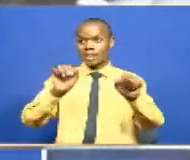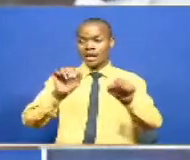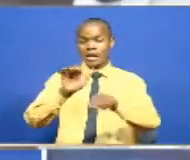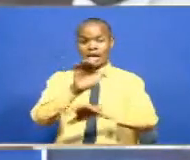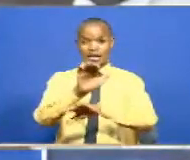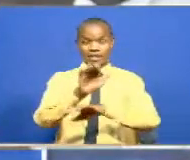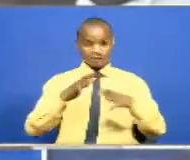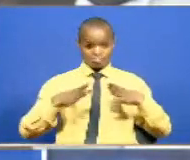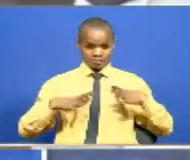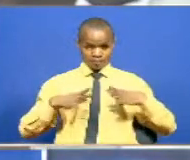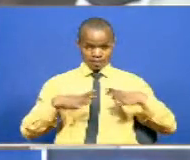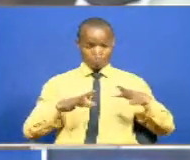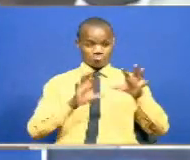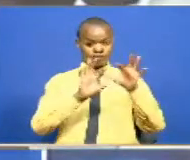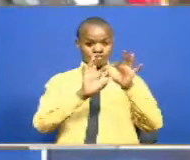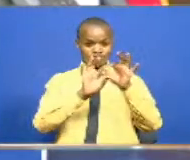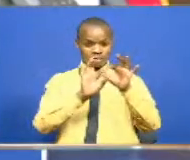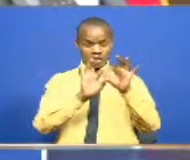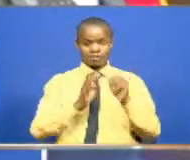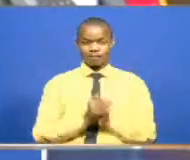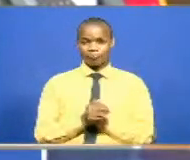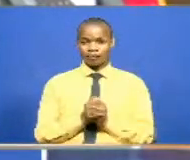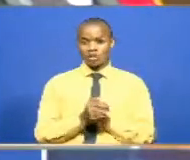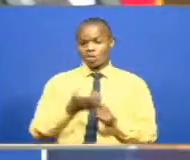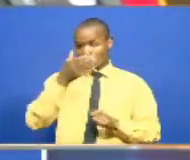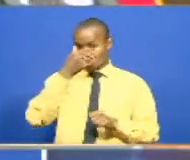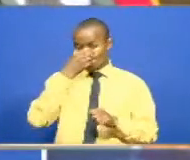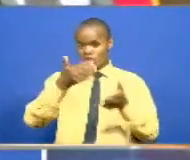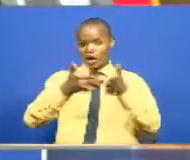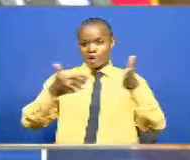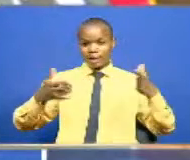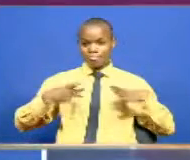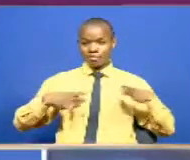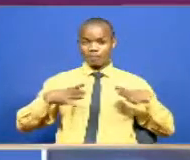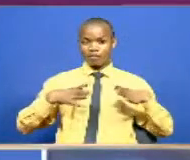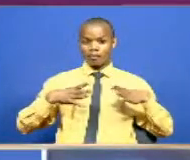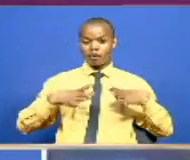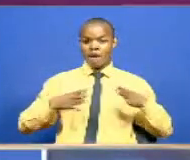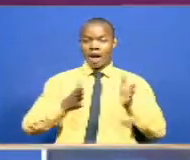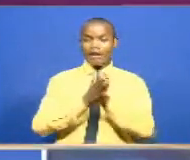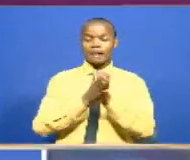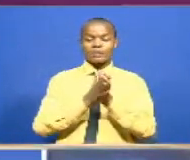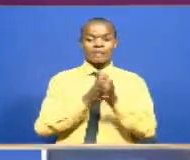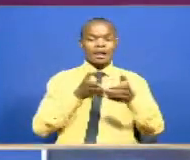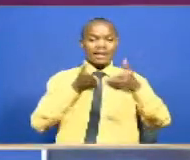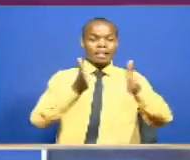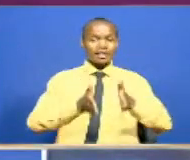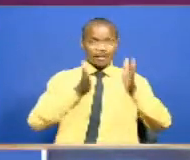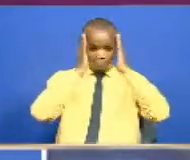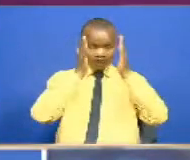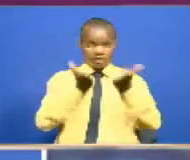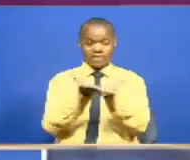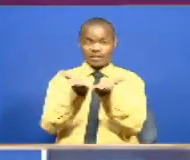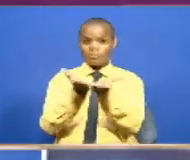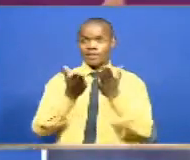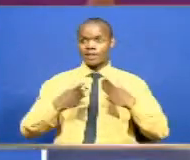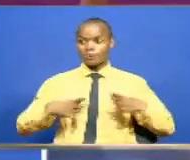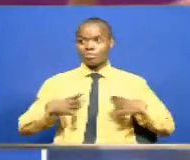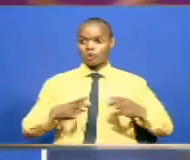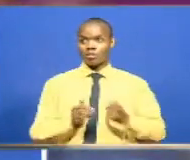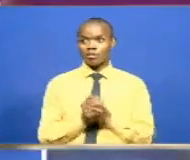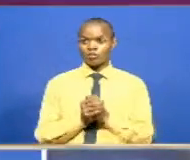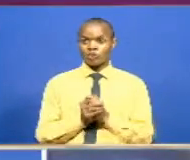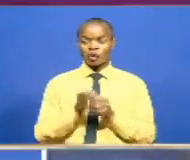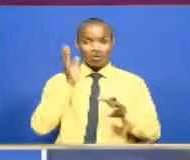mwa Kenya. Ruto aliwarai viongozi kujizatiti kuwahudumia wananchi. Musipate wasiwasi, makelele